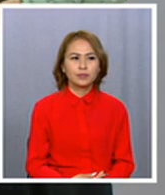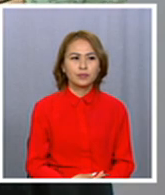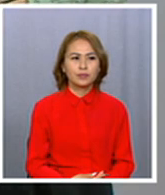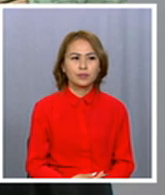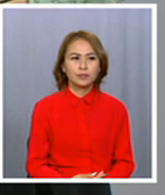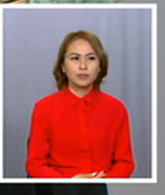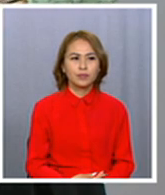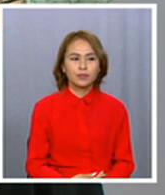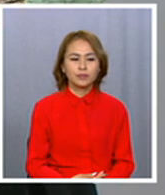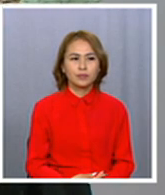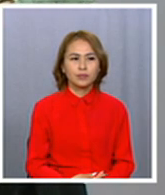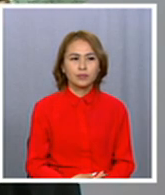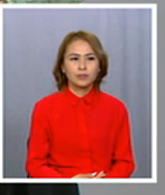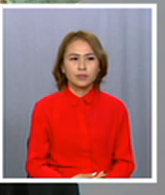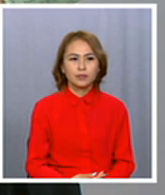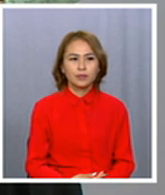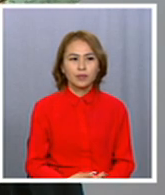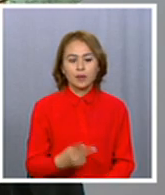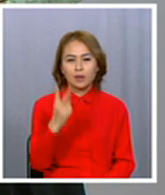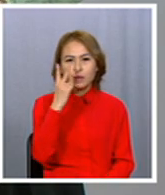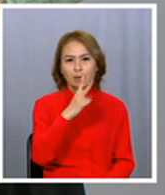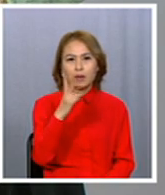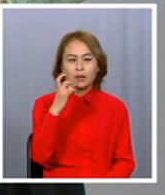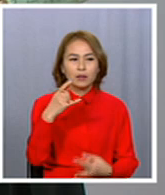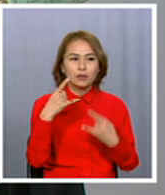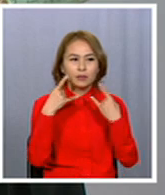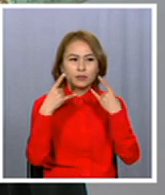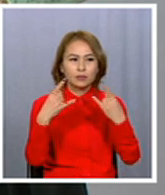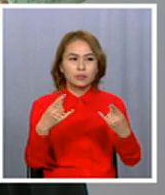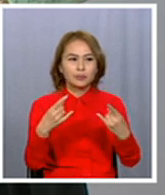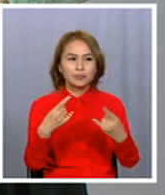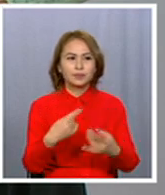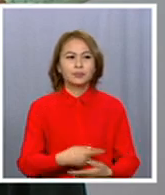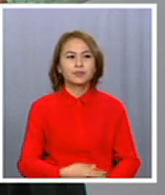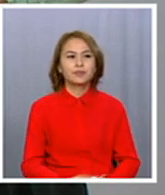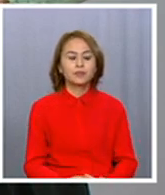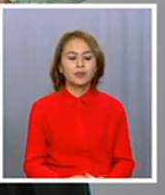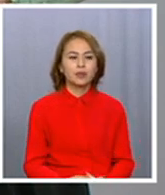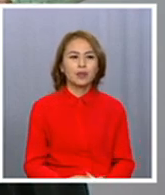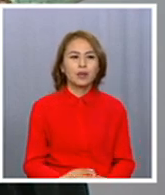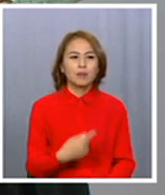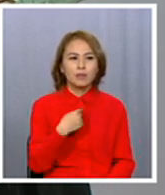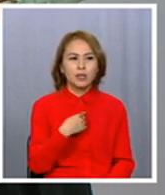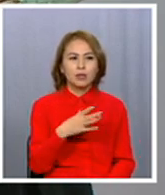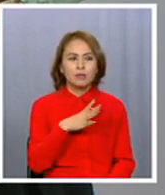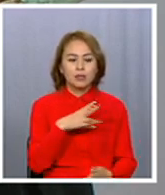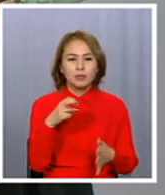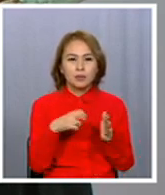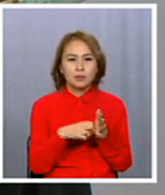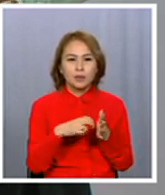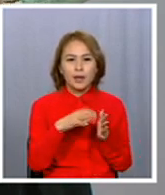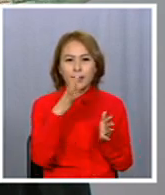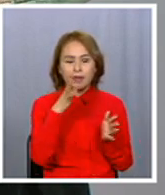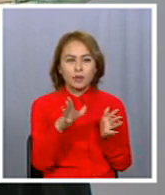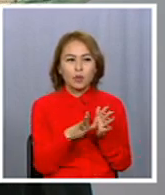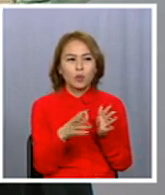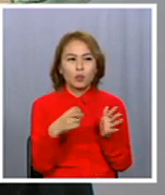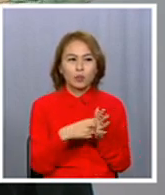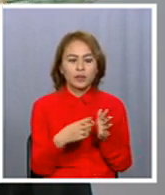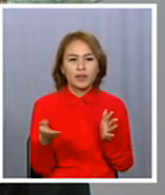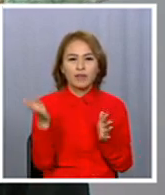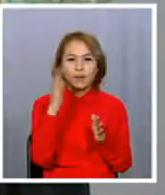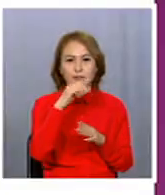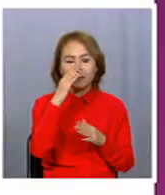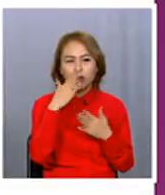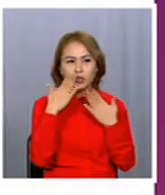А сейчас посмотрите внимательно на экран, ребята. Мне пришло письмо на электронную почту. Давайте его